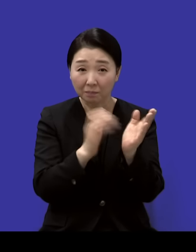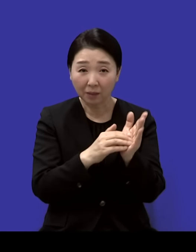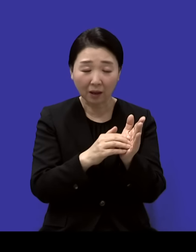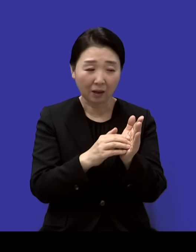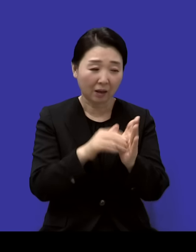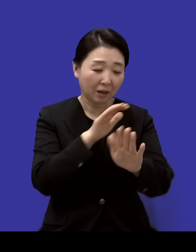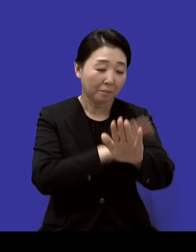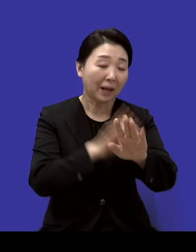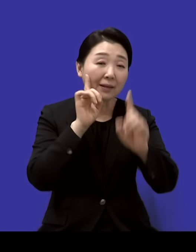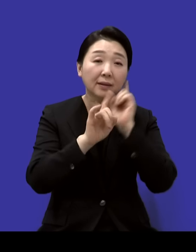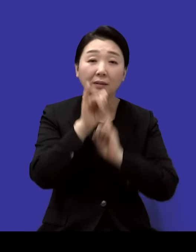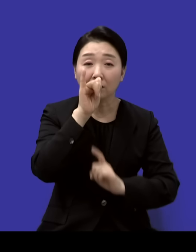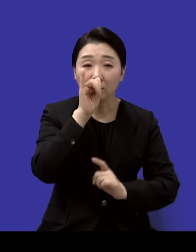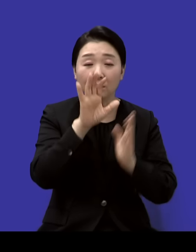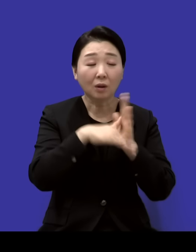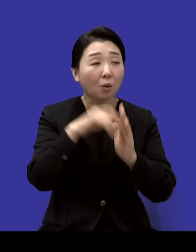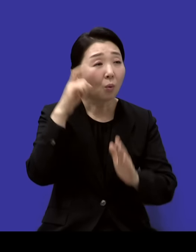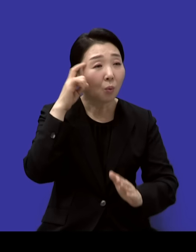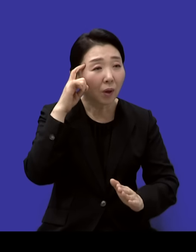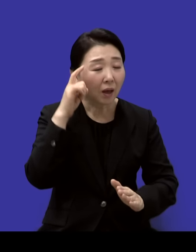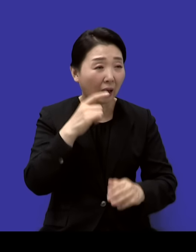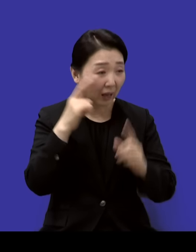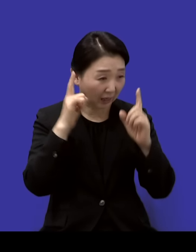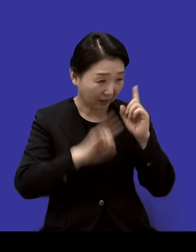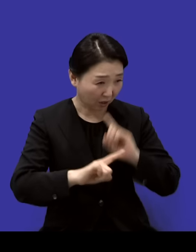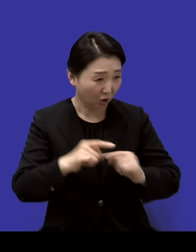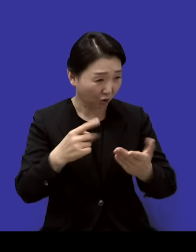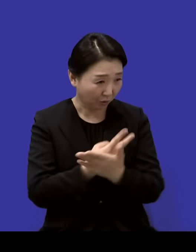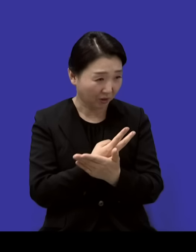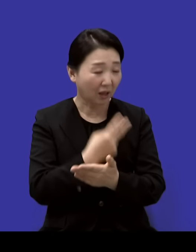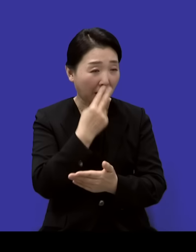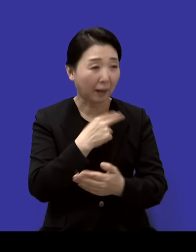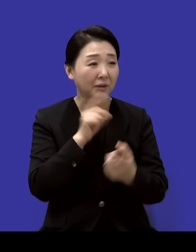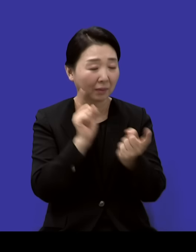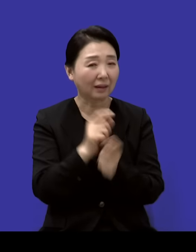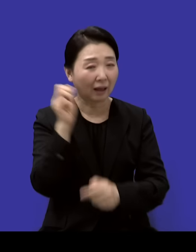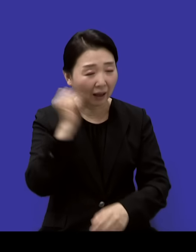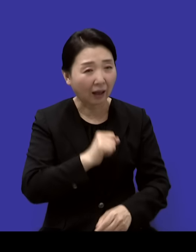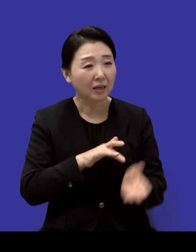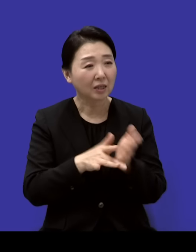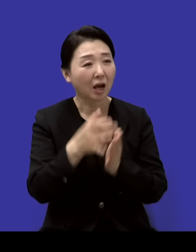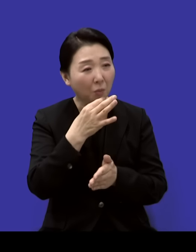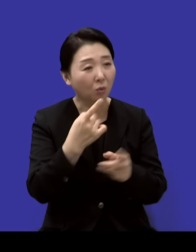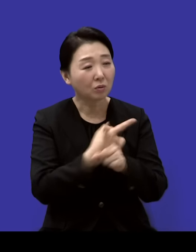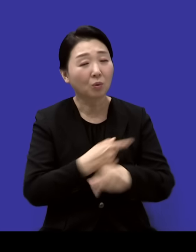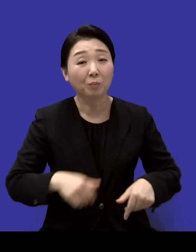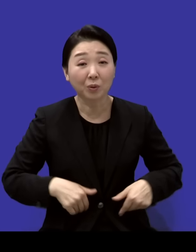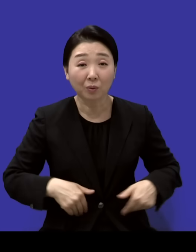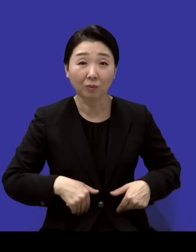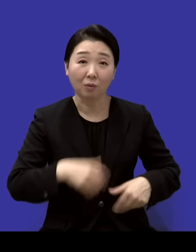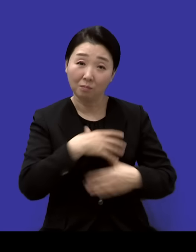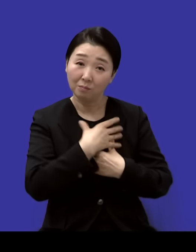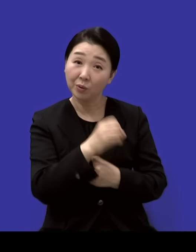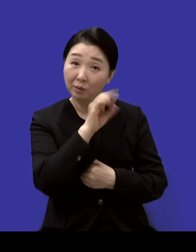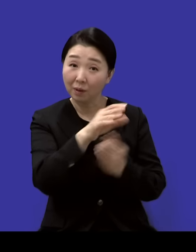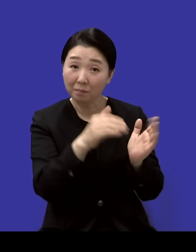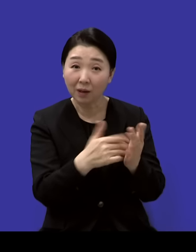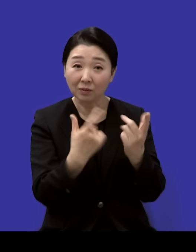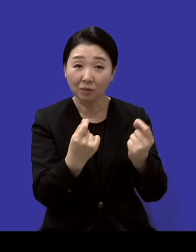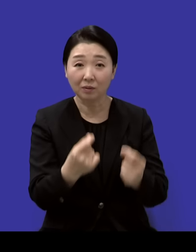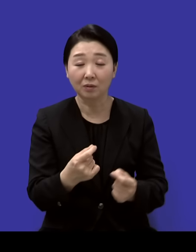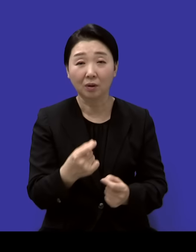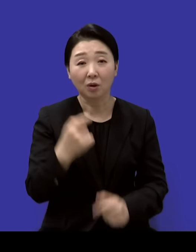상처가 생겼을 때 왜 그래? 나 여기 다쳤어 넘어졌어 감기 걸렸어 그래? 약 먹고 이렇게 해야지 라고 편하게 추구하듯이